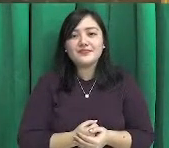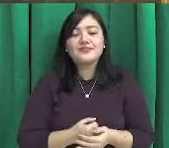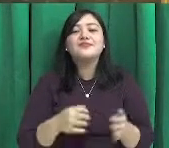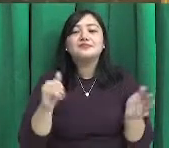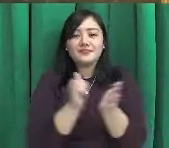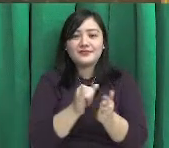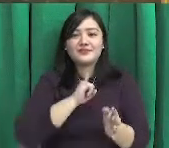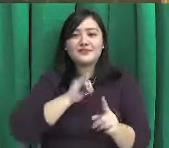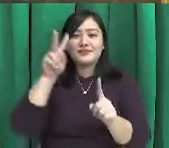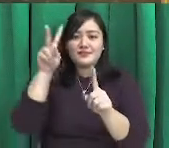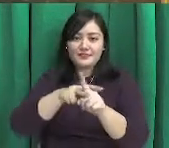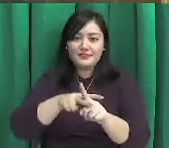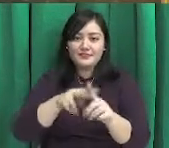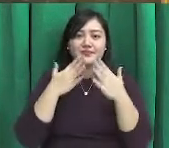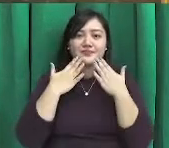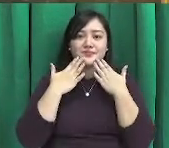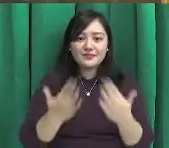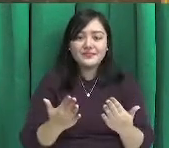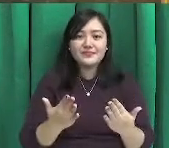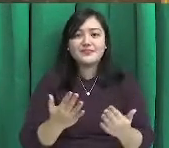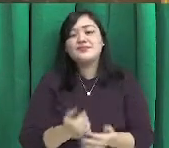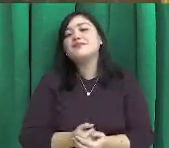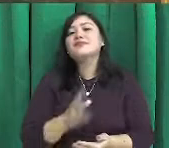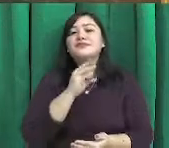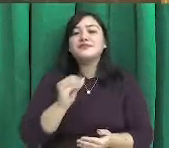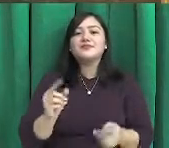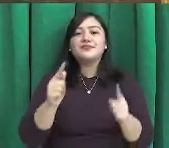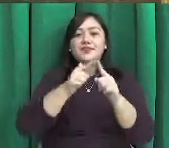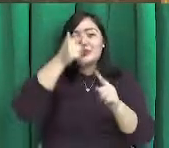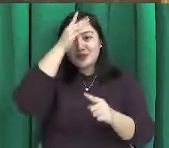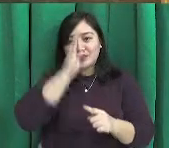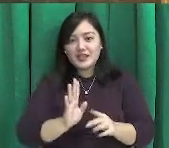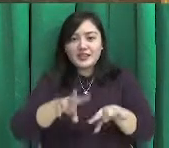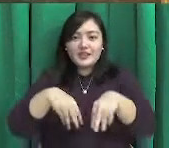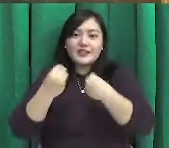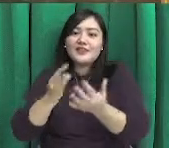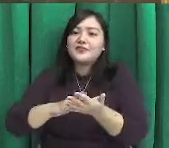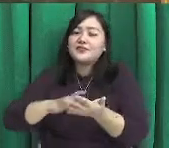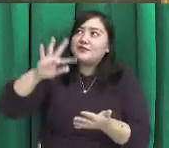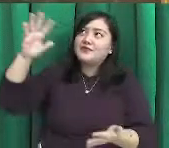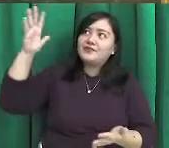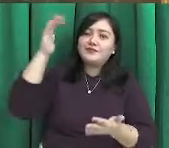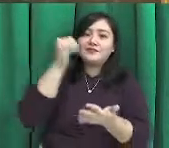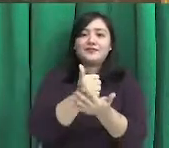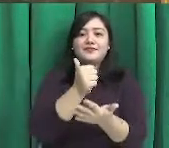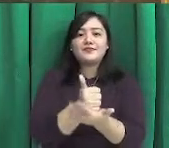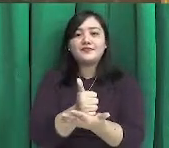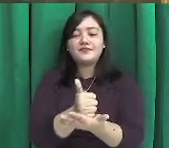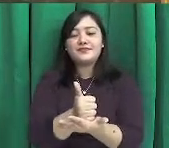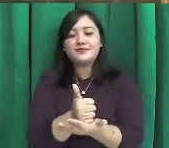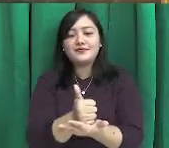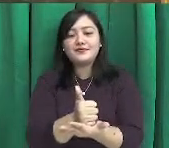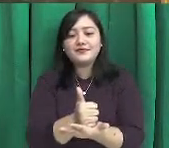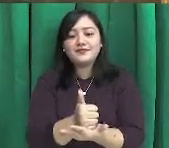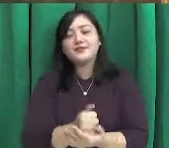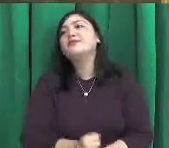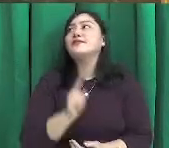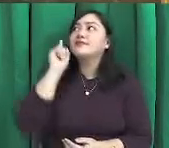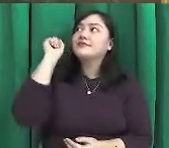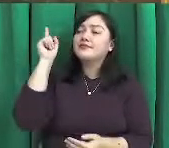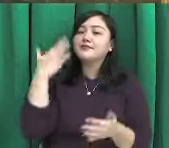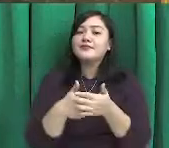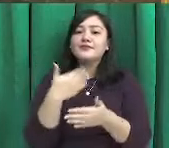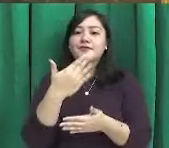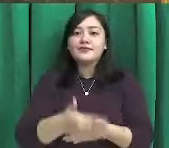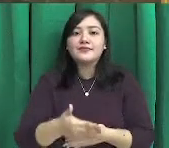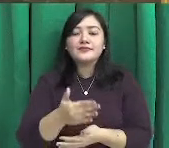salamat po. And oh, that's good. Amen. That's good. Thank you very much, Stanida. And let's hear from my